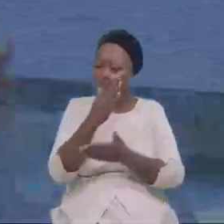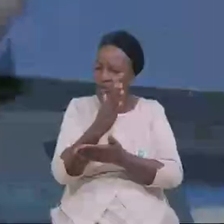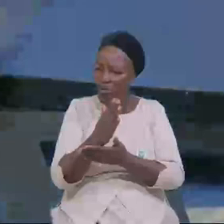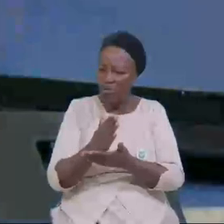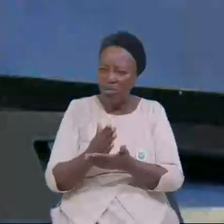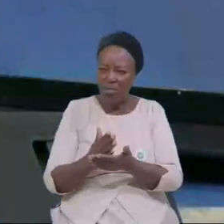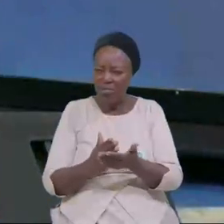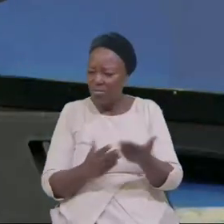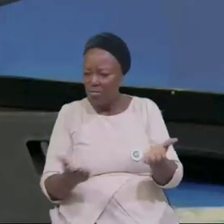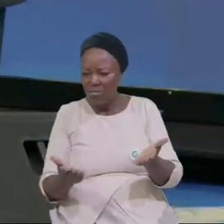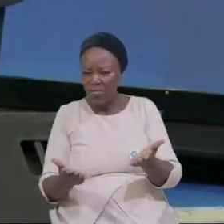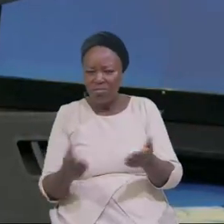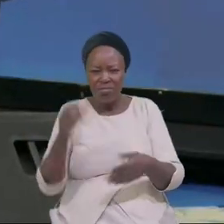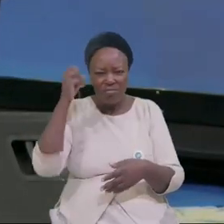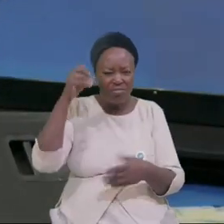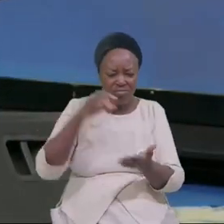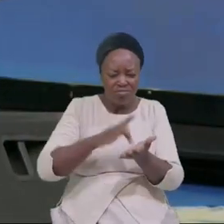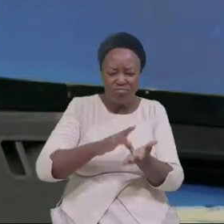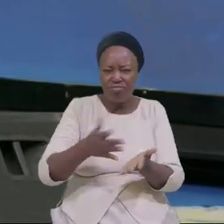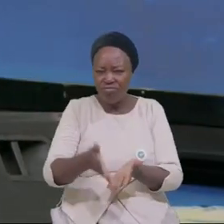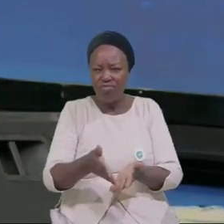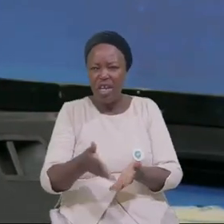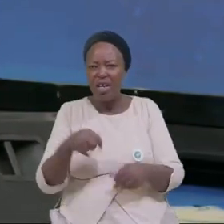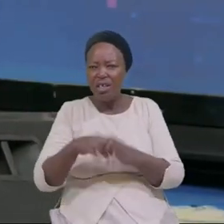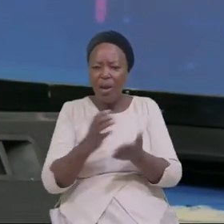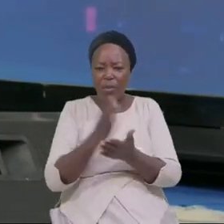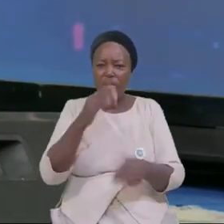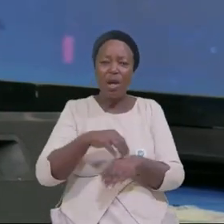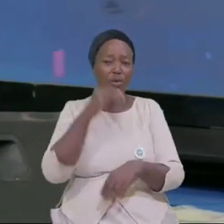tu as des concoctions dans une bouteille.